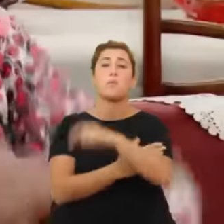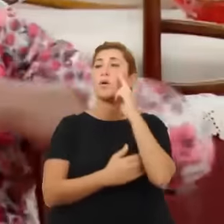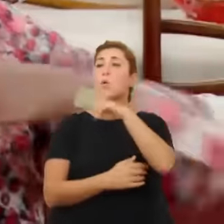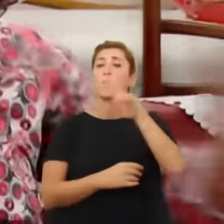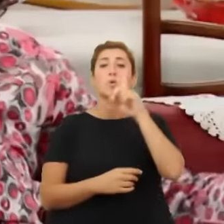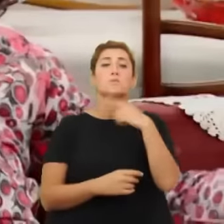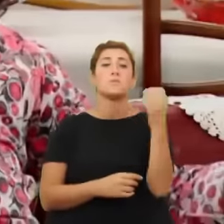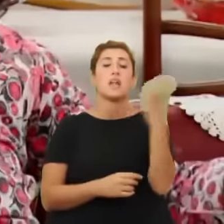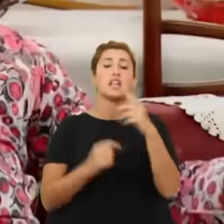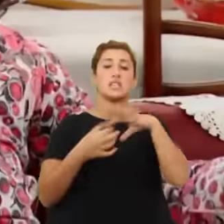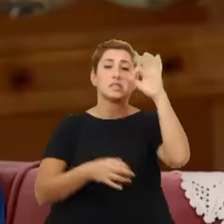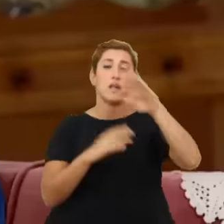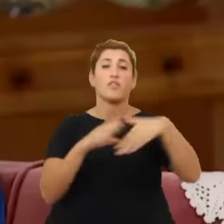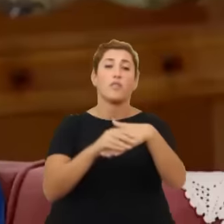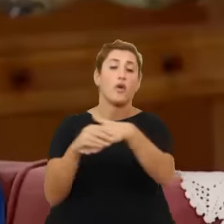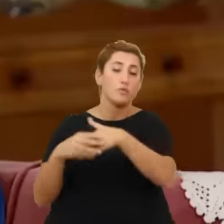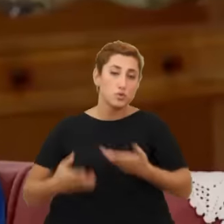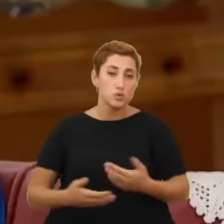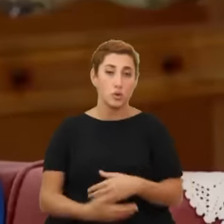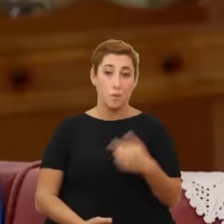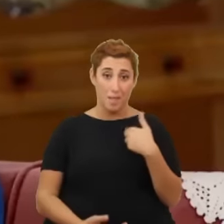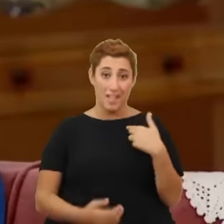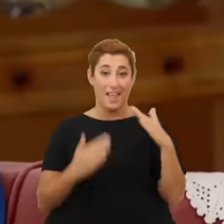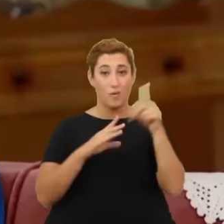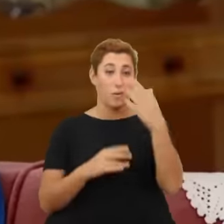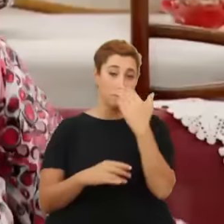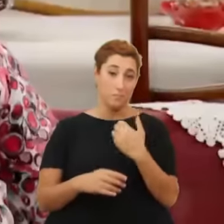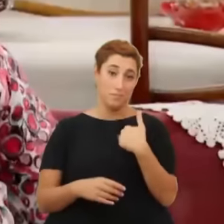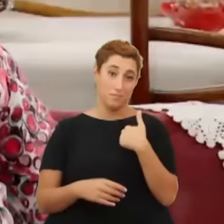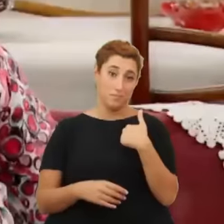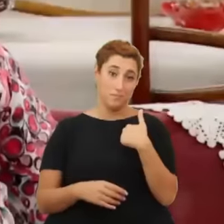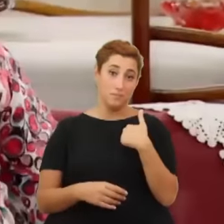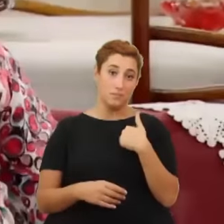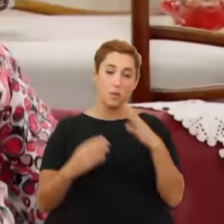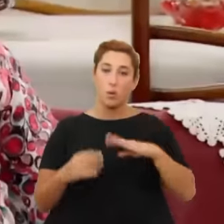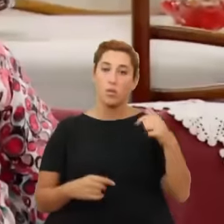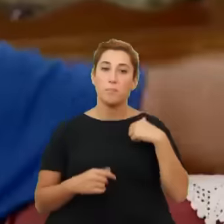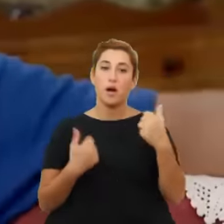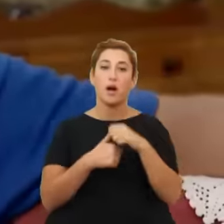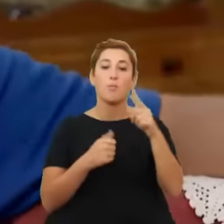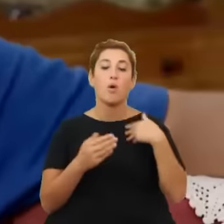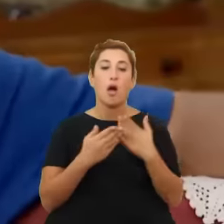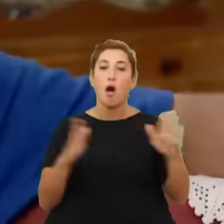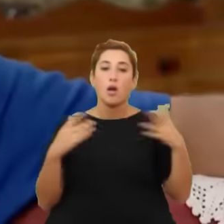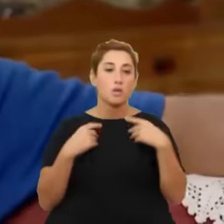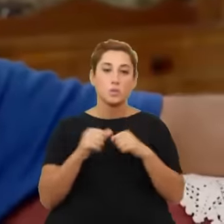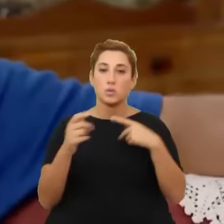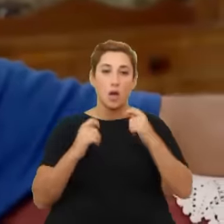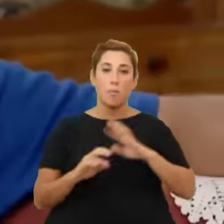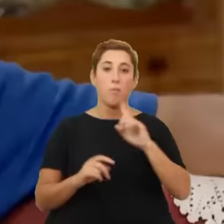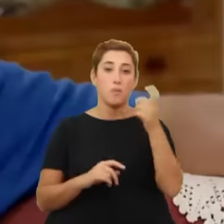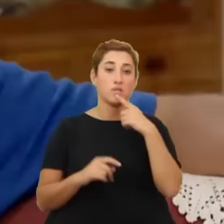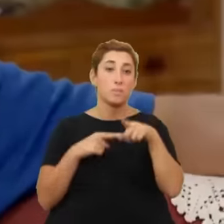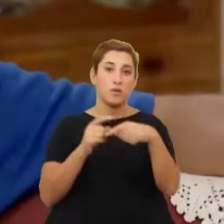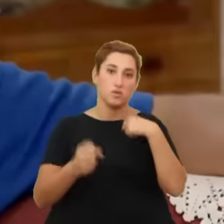görüyor, 100 bin tane insanla tanışıyor. Ben de evde onu bekliyorum. Oğlum ben karımdan bu kadar ayrı kalamam, tamam mı?